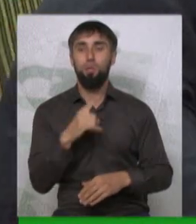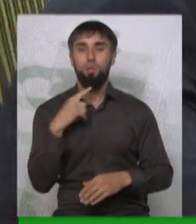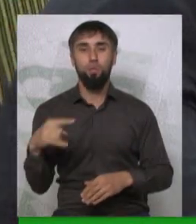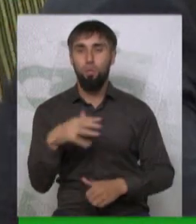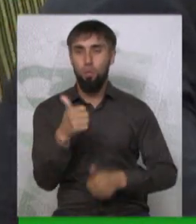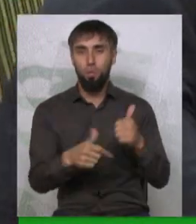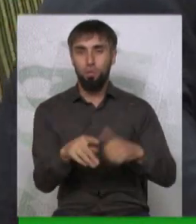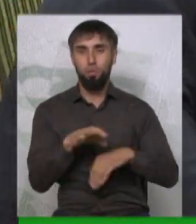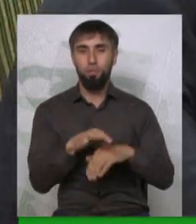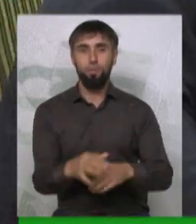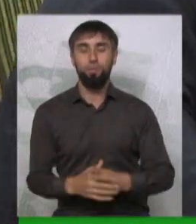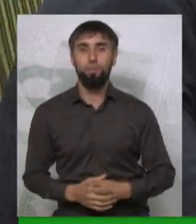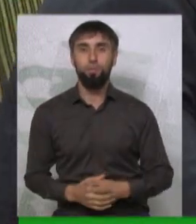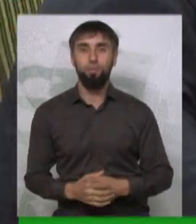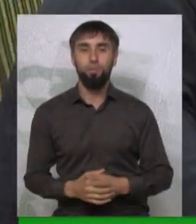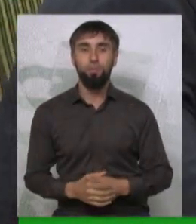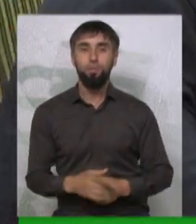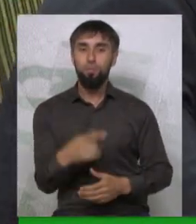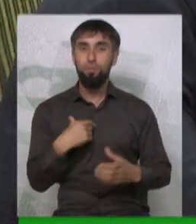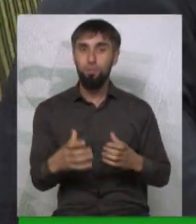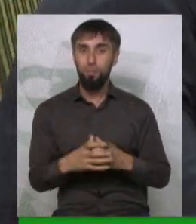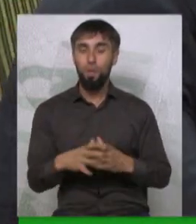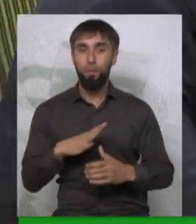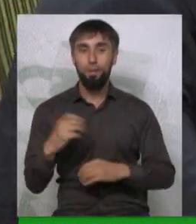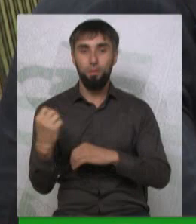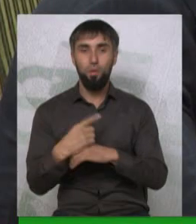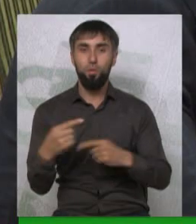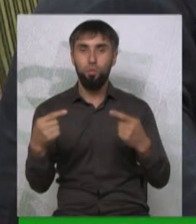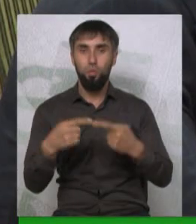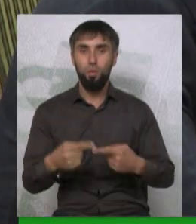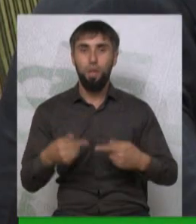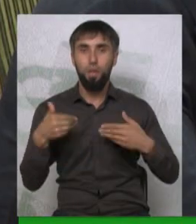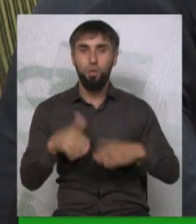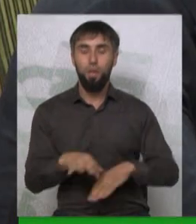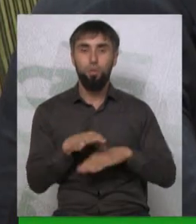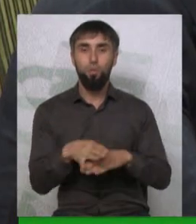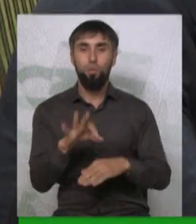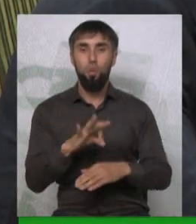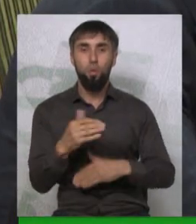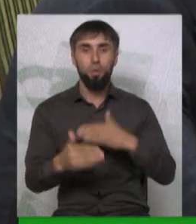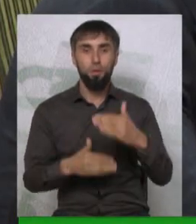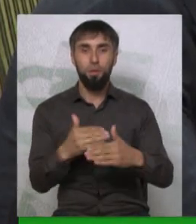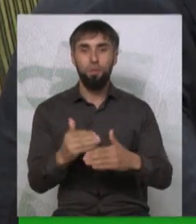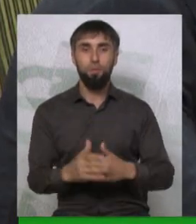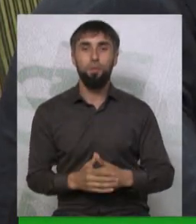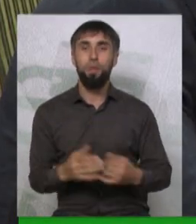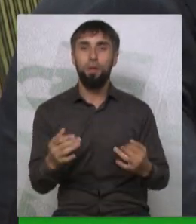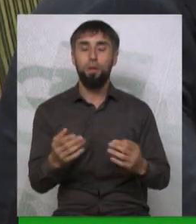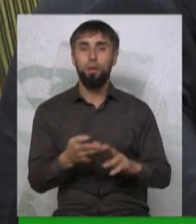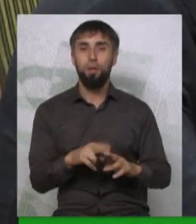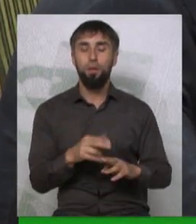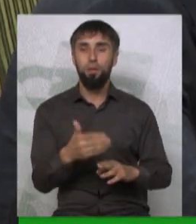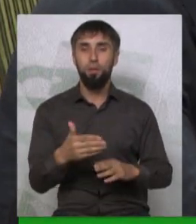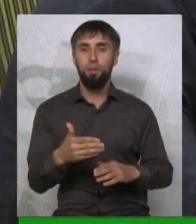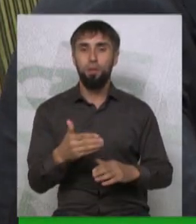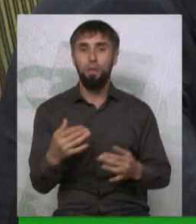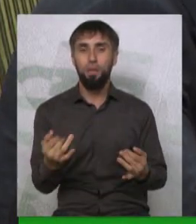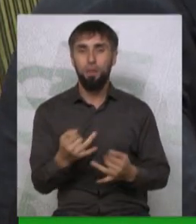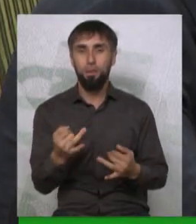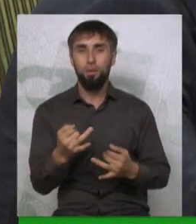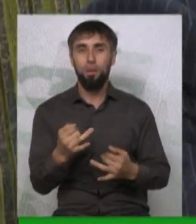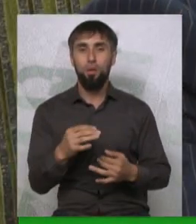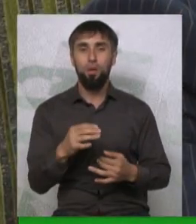командой стояла задача предложить конкретные управленческие решения по достижению баланса интересов органов власти,